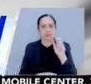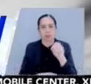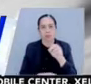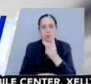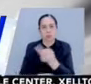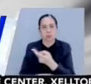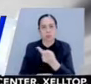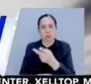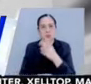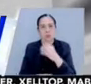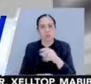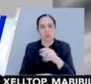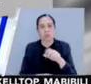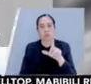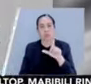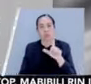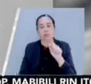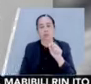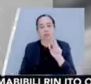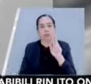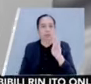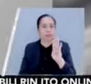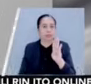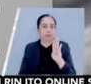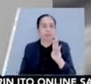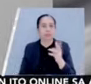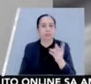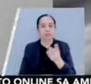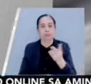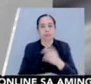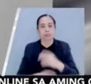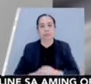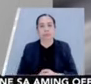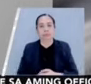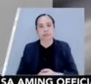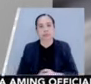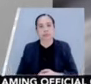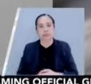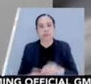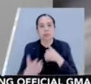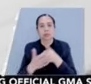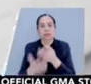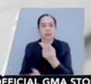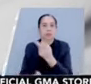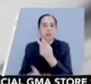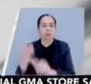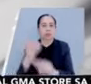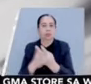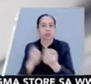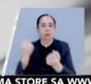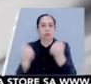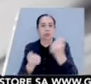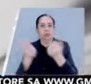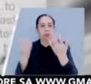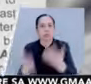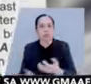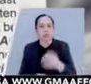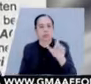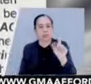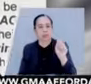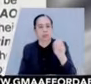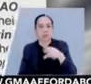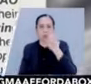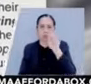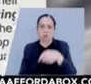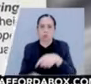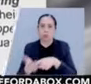Land Transportation Franchising and Regulatory Board o LTFRB laban sa parehong jeepney driver. Ang LTO pinagpapaliwanag ang may-ari